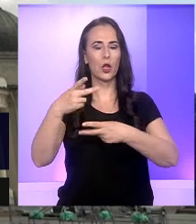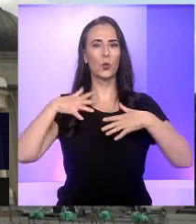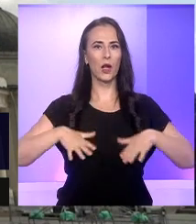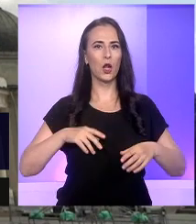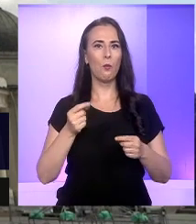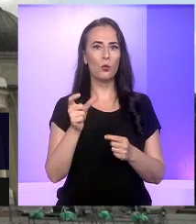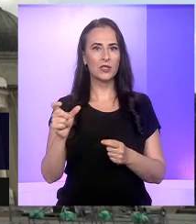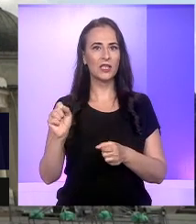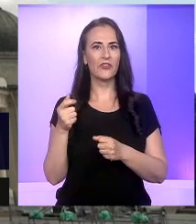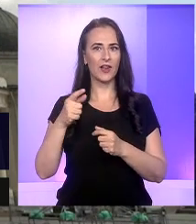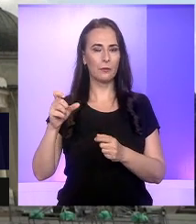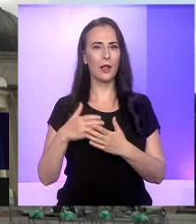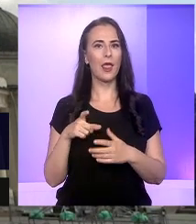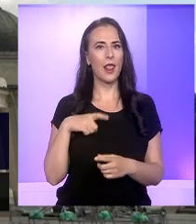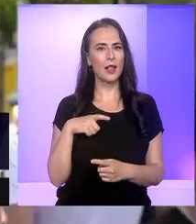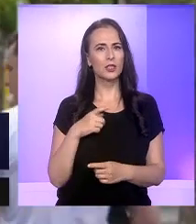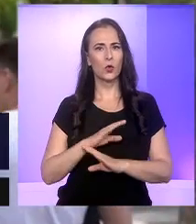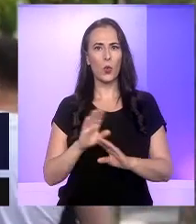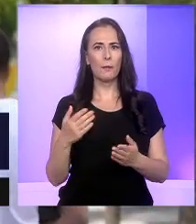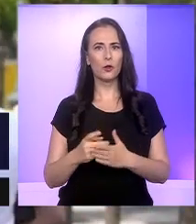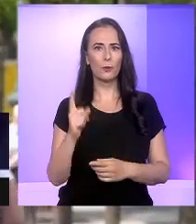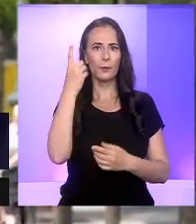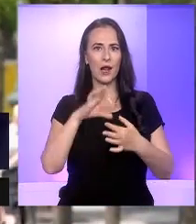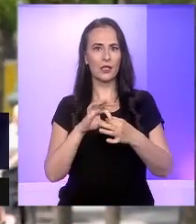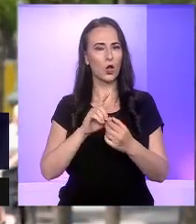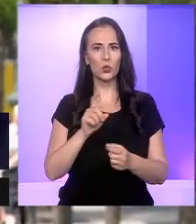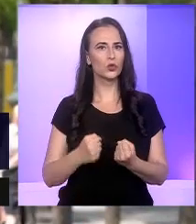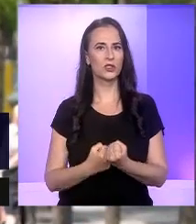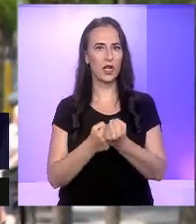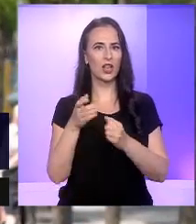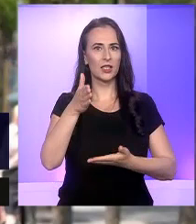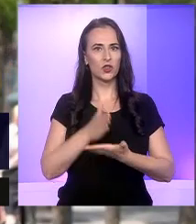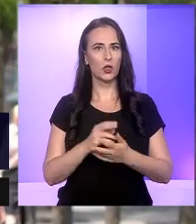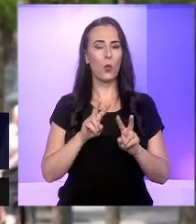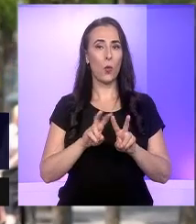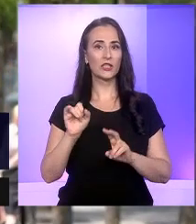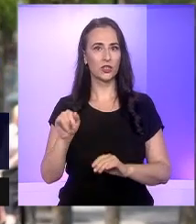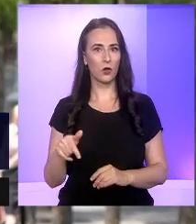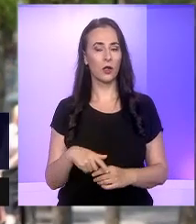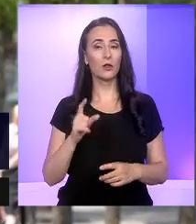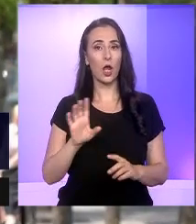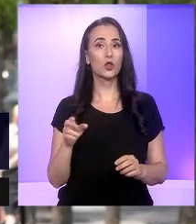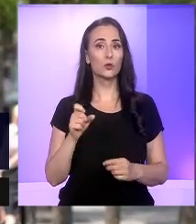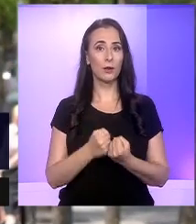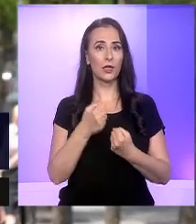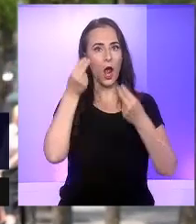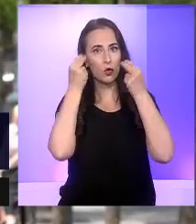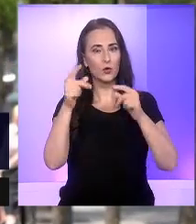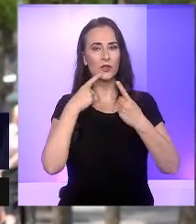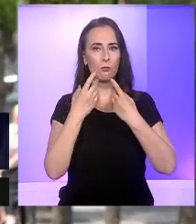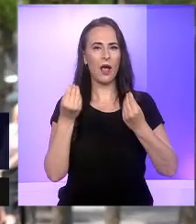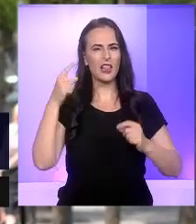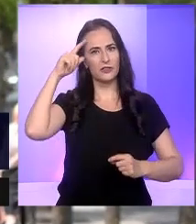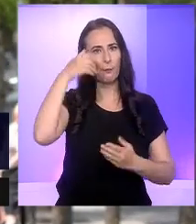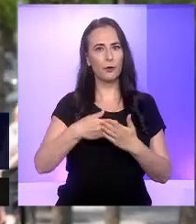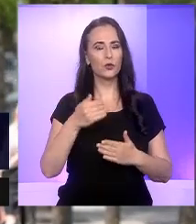trimite Ucrainei muniție cu fragmentație. Este doar primul aliat care nu susține decizia Washingtonului. La summit se anunță însă